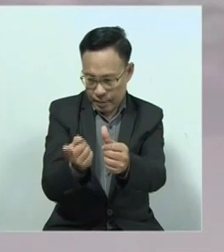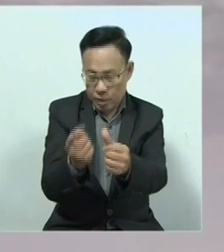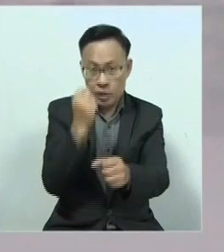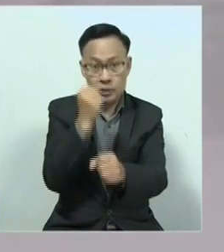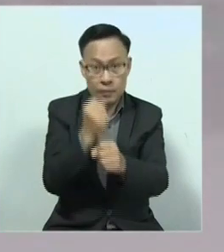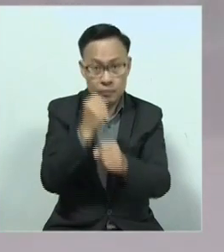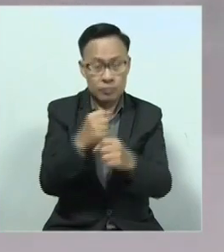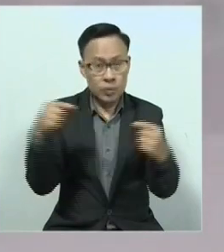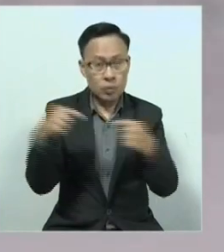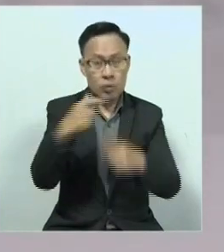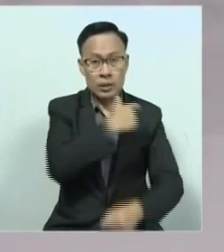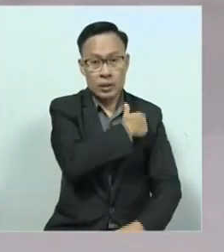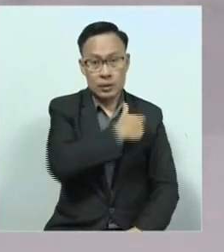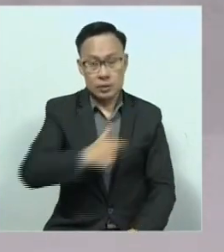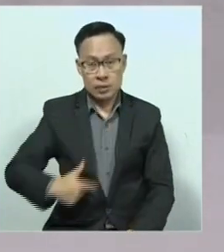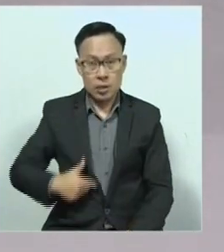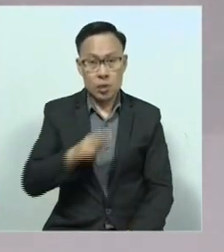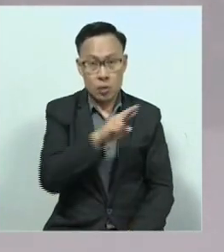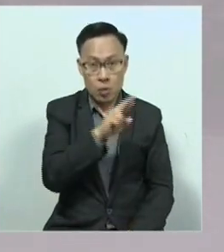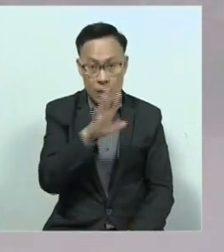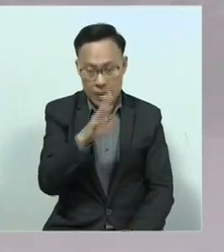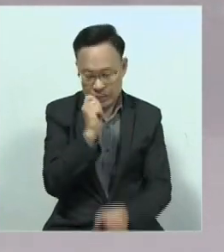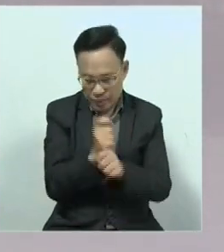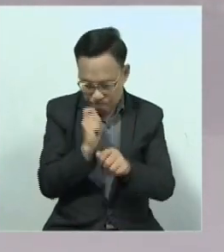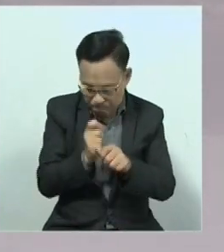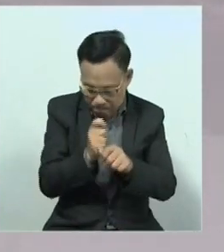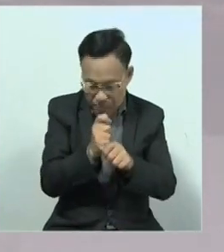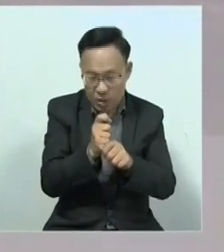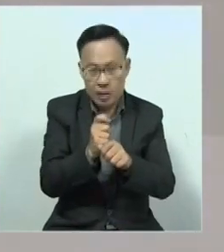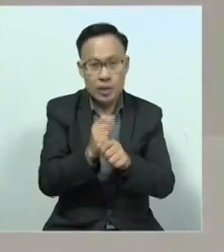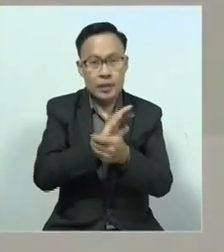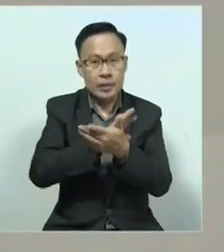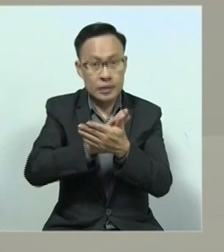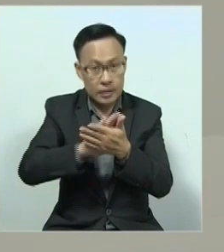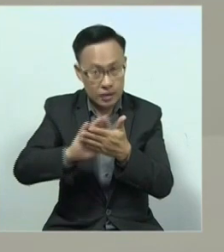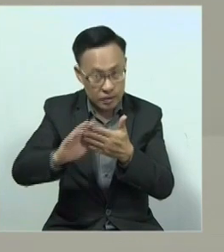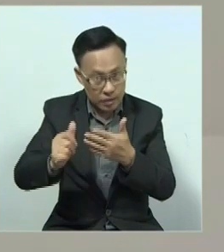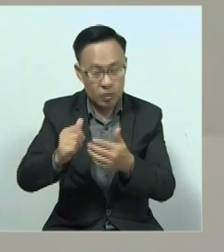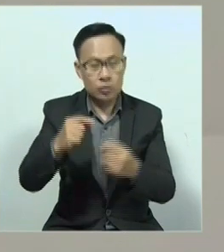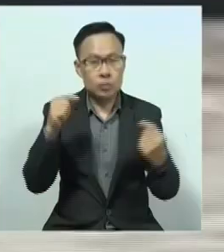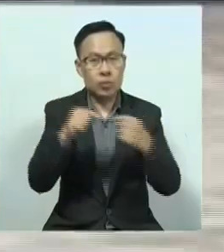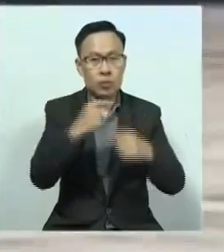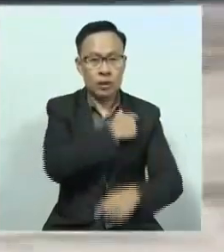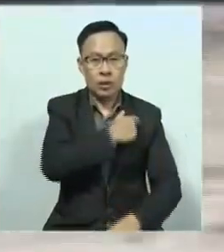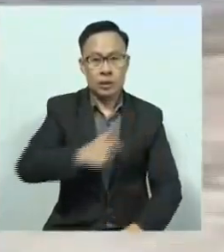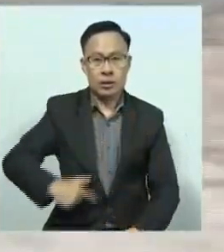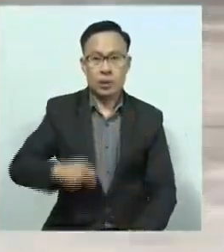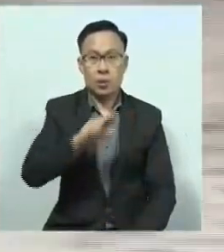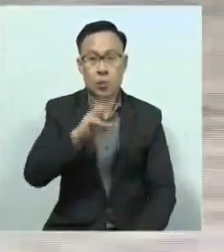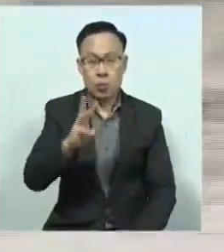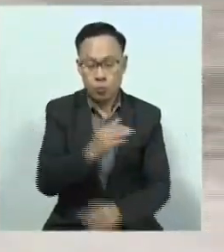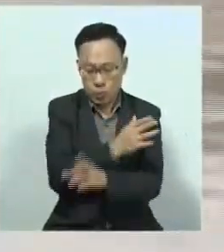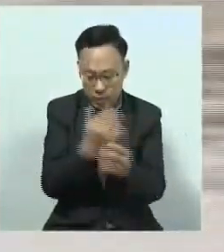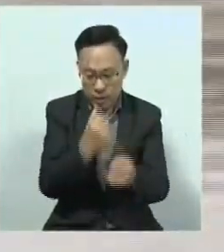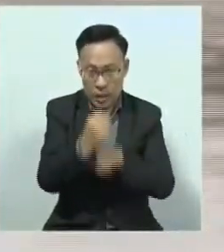เสร็จเอารัชกาลที่6อายุ108ปีเรือพระที่นั่งอเนกชาติผู้ชงสร้างรัชกาลที่